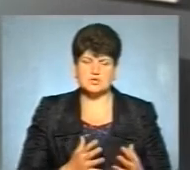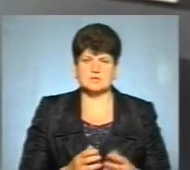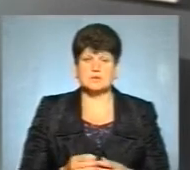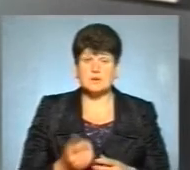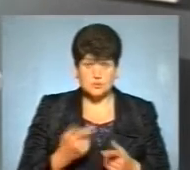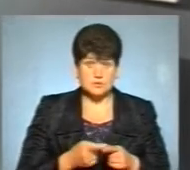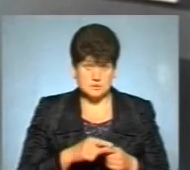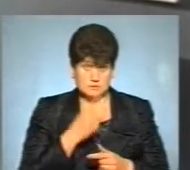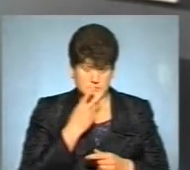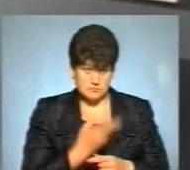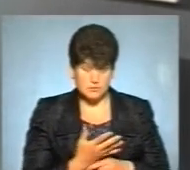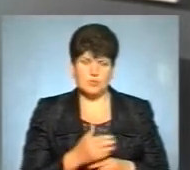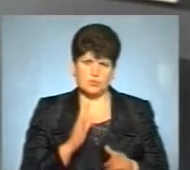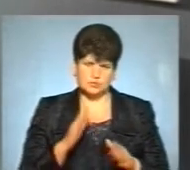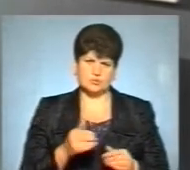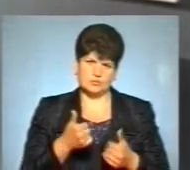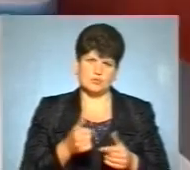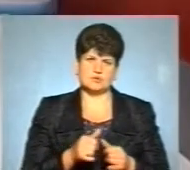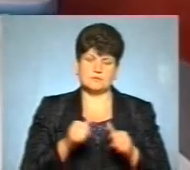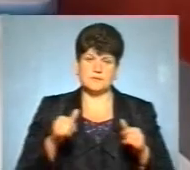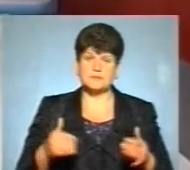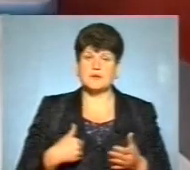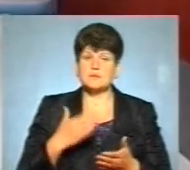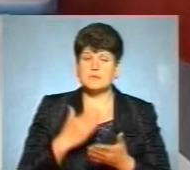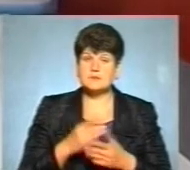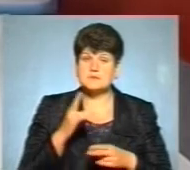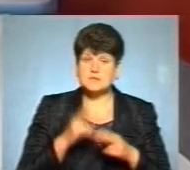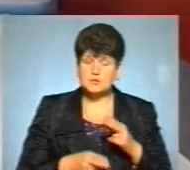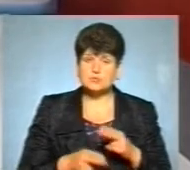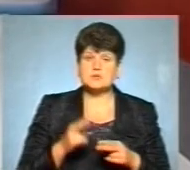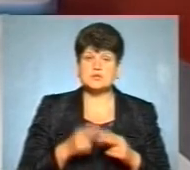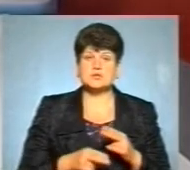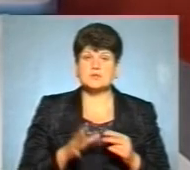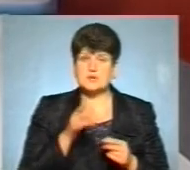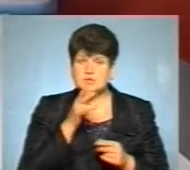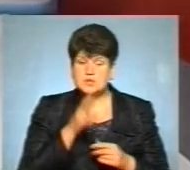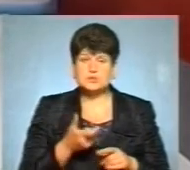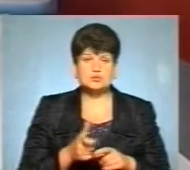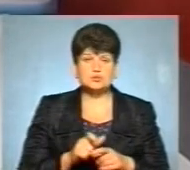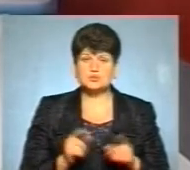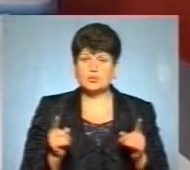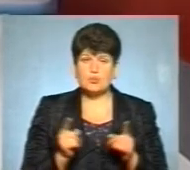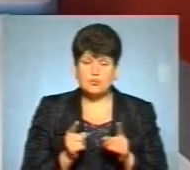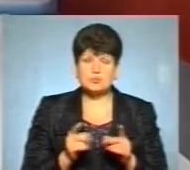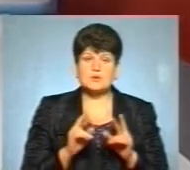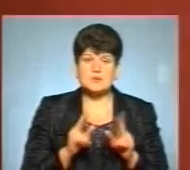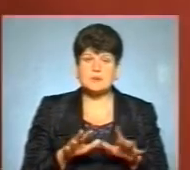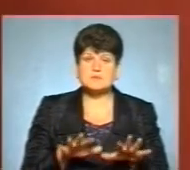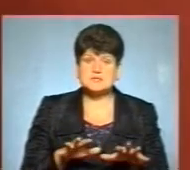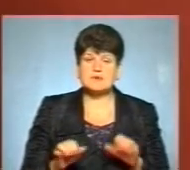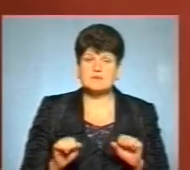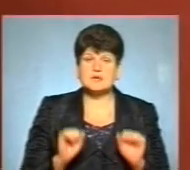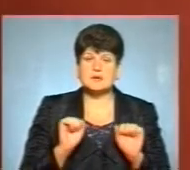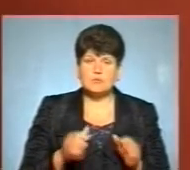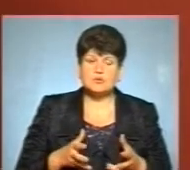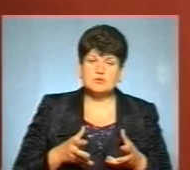це покажемо, ми будемо мати хороше зростання. Маємо вже завершувати, бо закінчується наш ефірний час. Дуже-дуже коротко, як місцева влада може